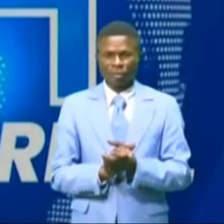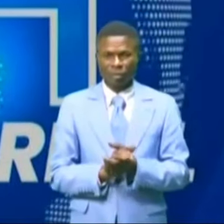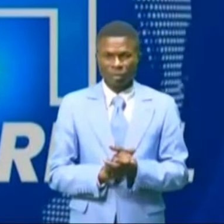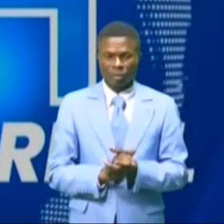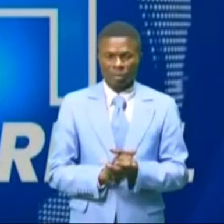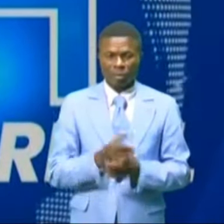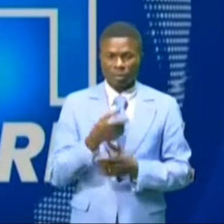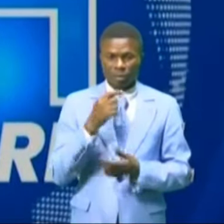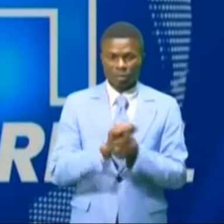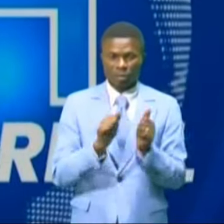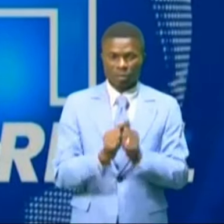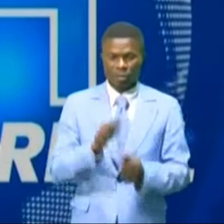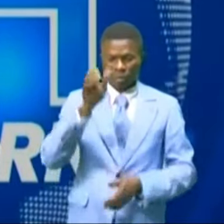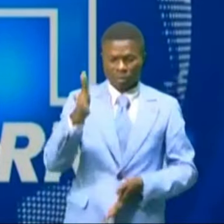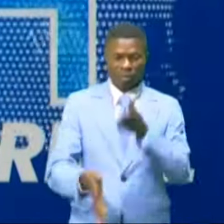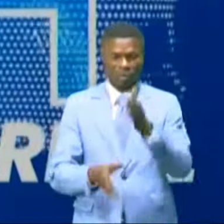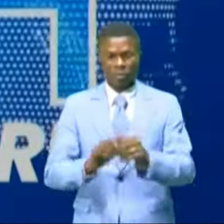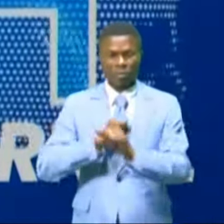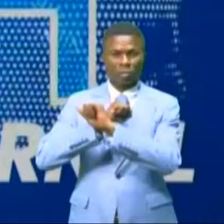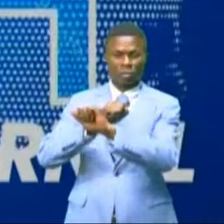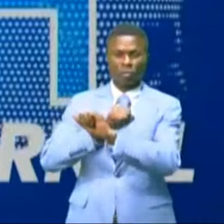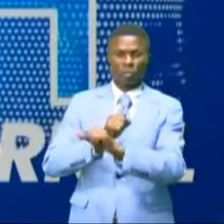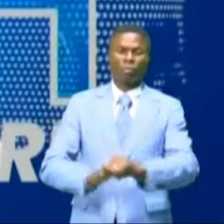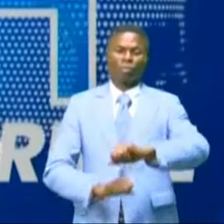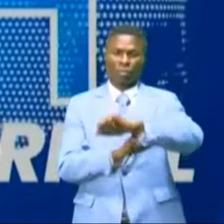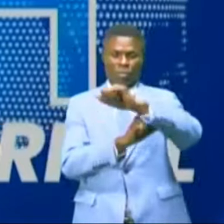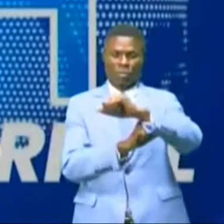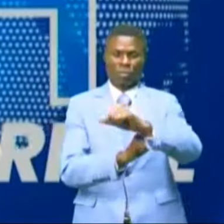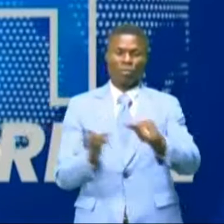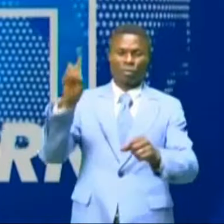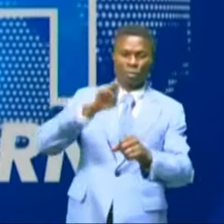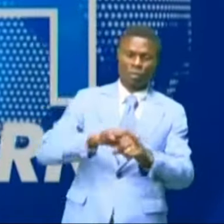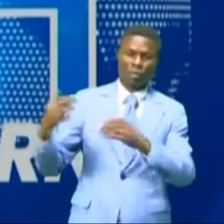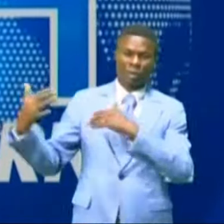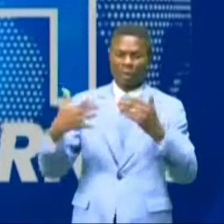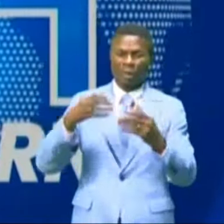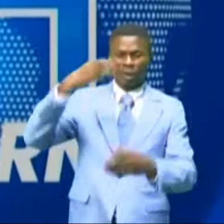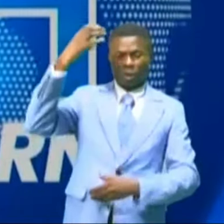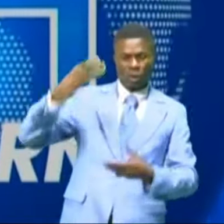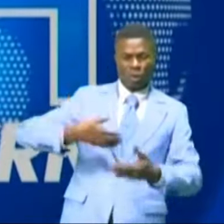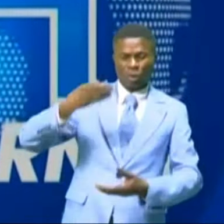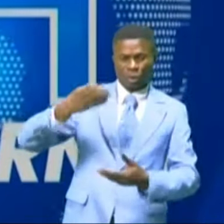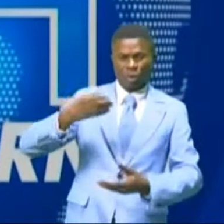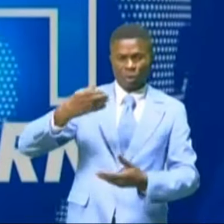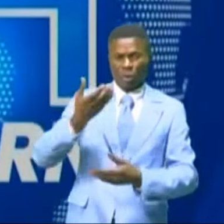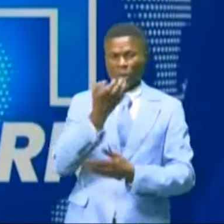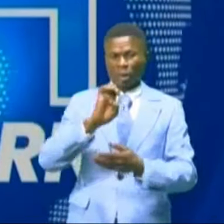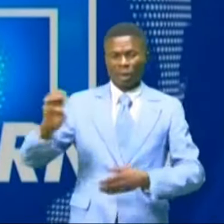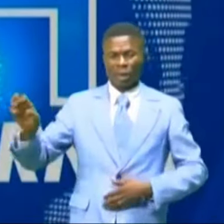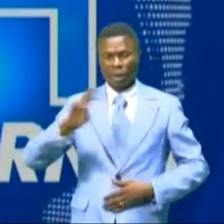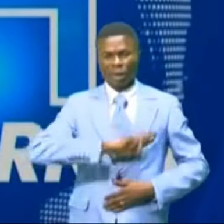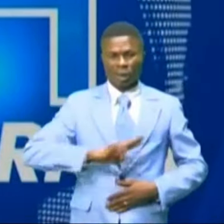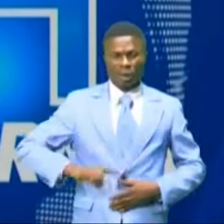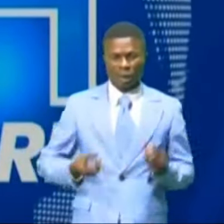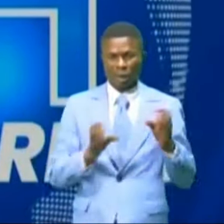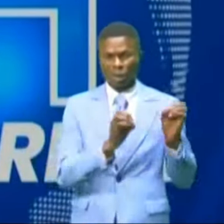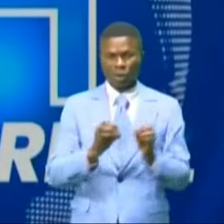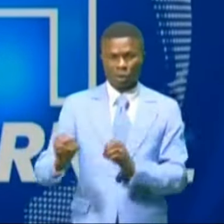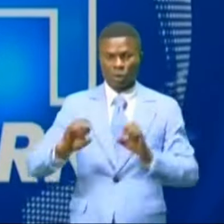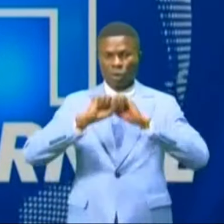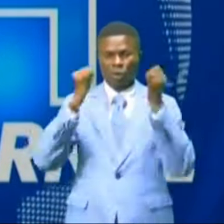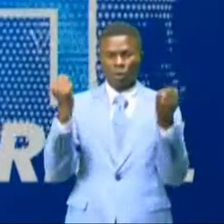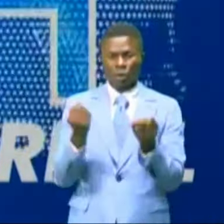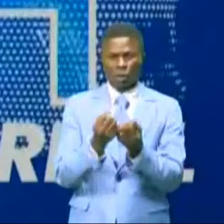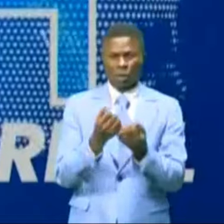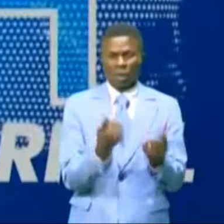Parlons à présent de cette marche de protestation et de soutien aux victimes de l'agression rwandaise dans l'est du pays organisée par